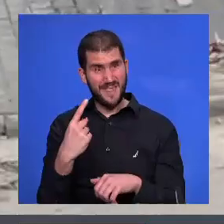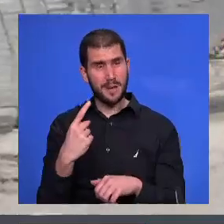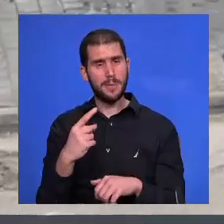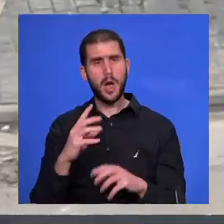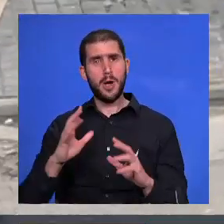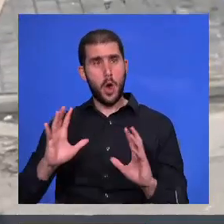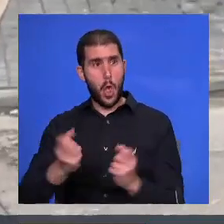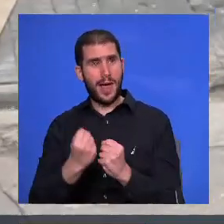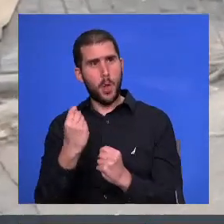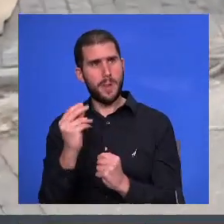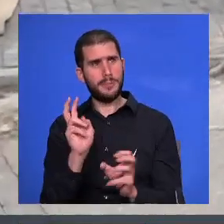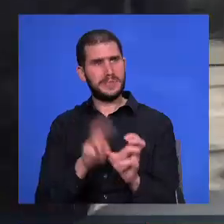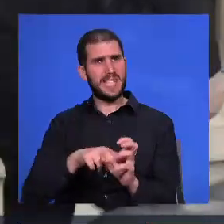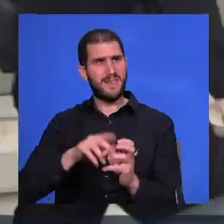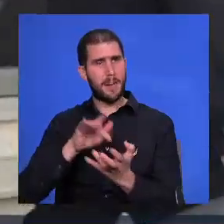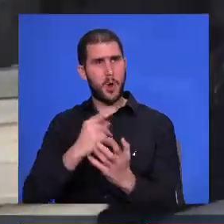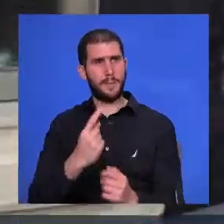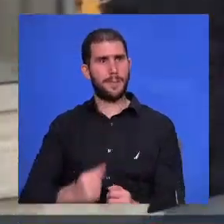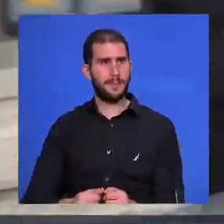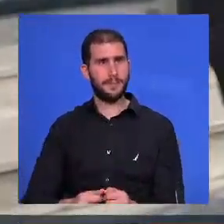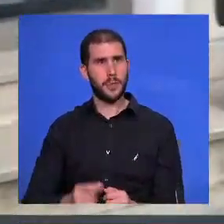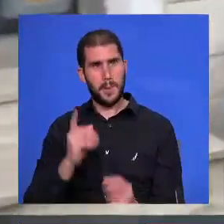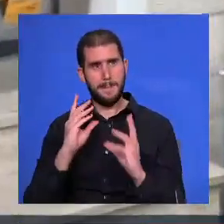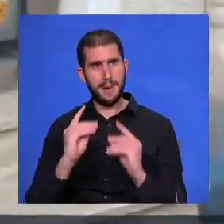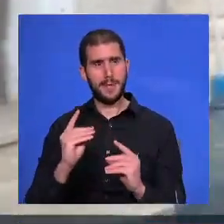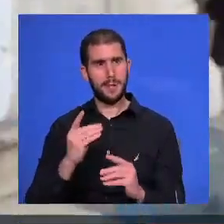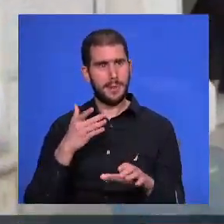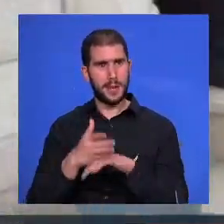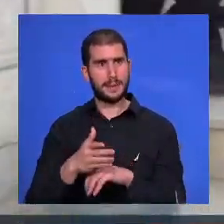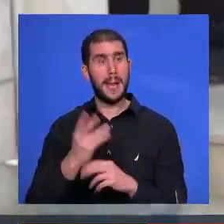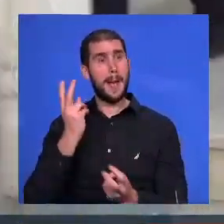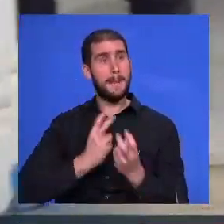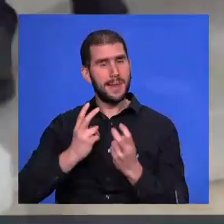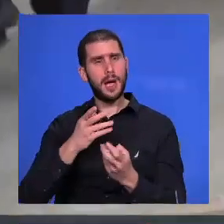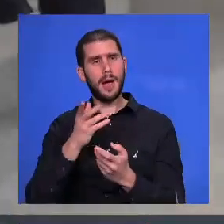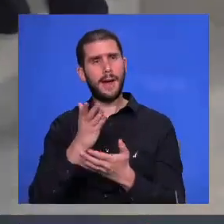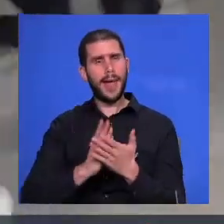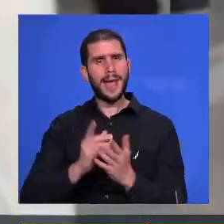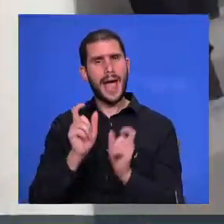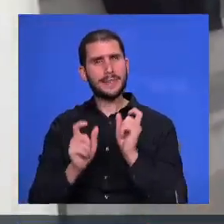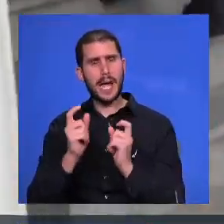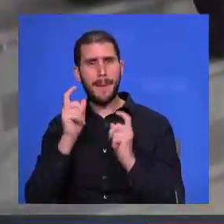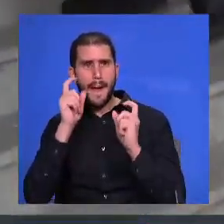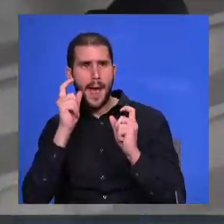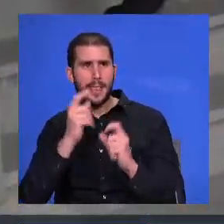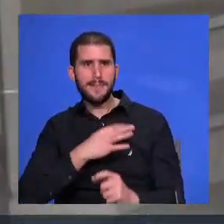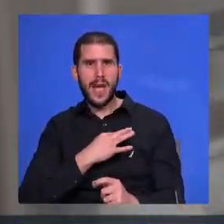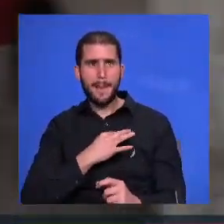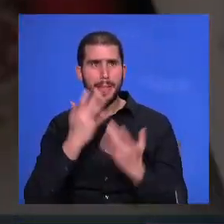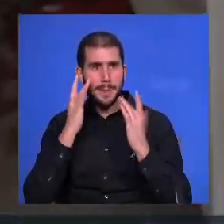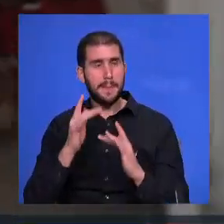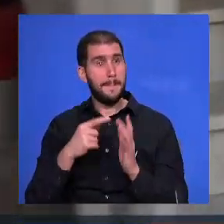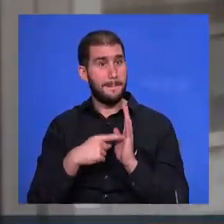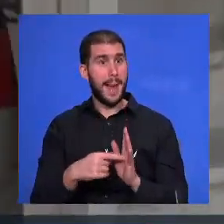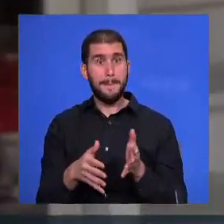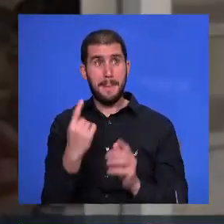תכף מצטרף אלינו למקום כבר בדרך. אז בואו ניכנס. המידע שבחלקו הגיע מאזרחים ערניים ואכפתיים, לימד